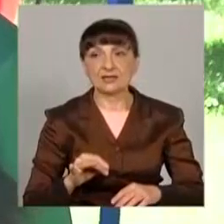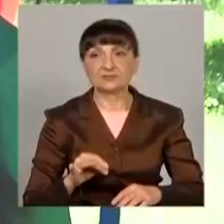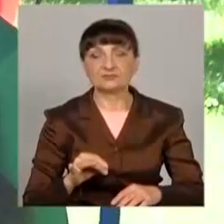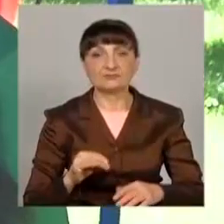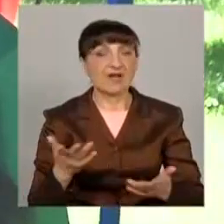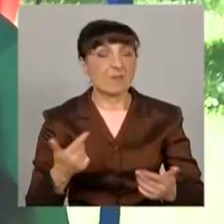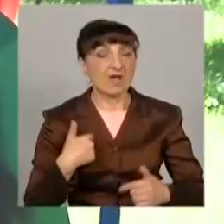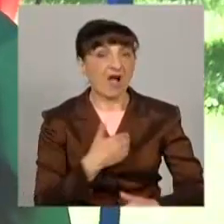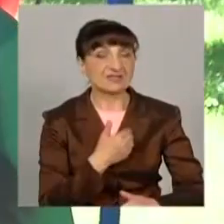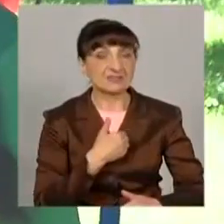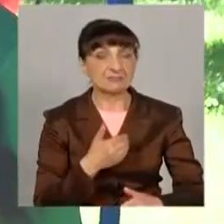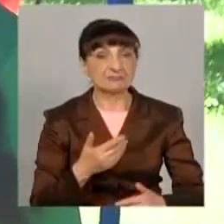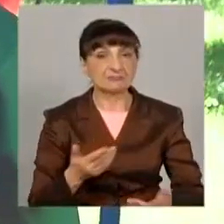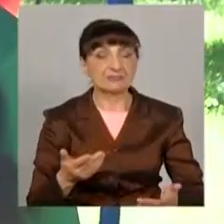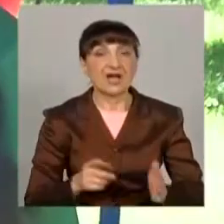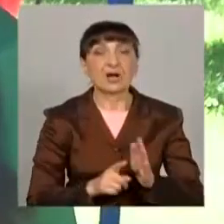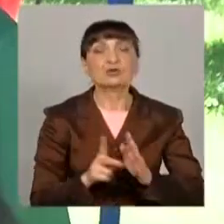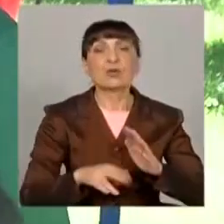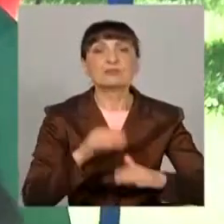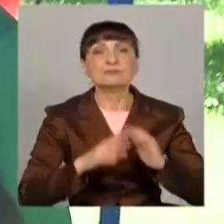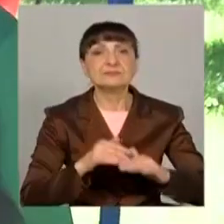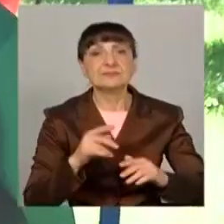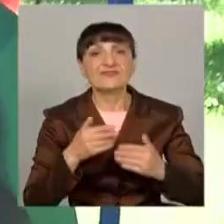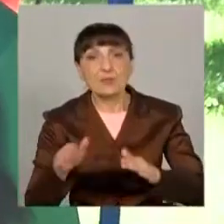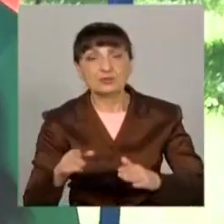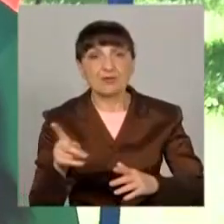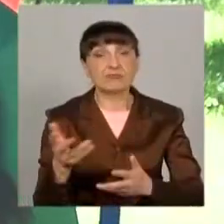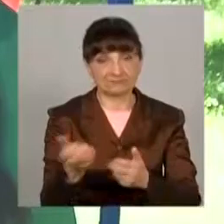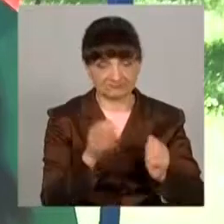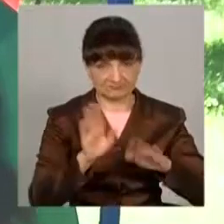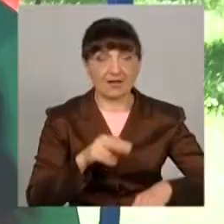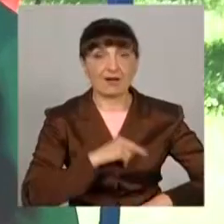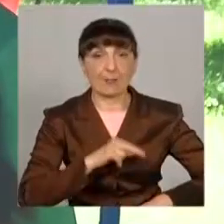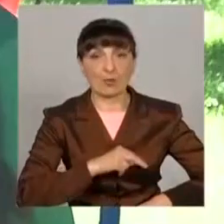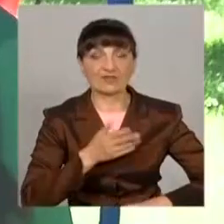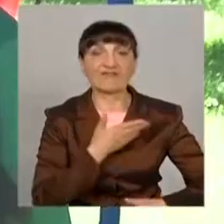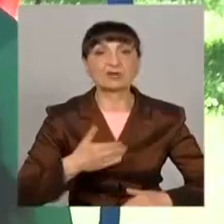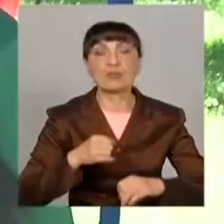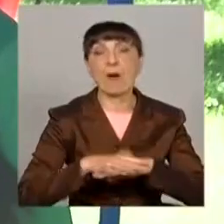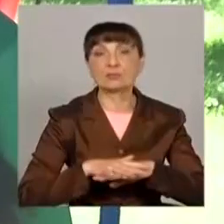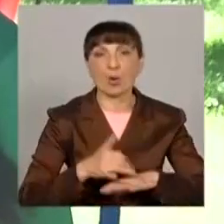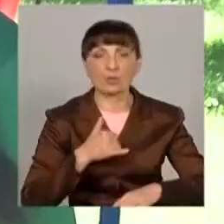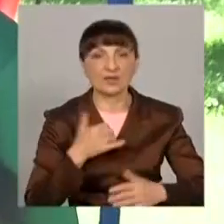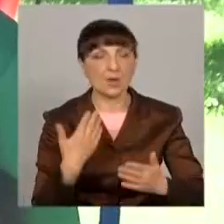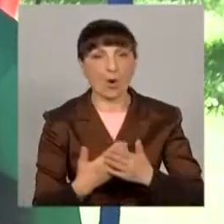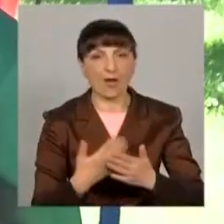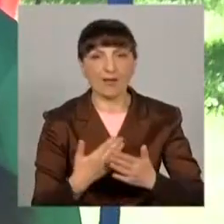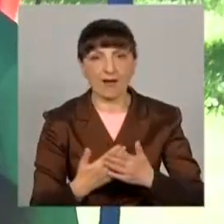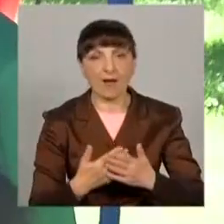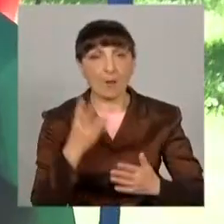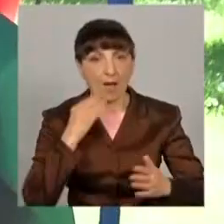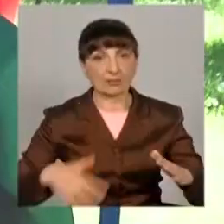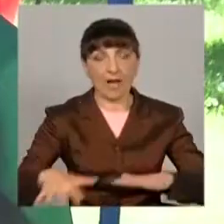как бы хотим нанять, да, начинающих специалистов, тех, кто ищет работу в наш банк. У нас примерно около, по